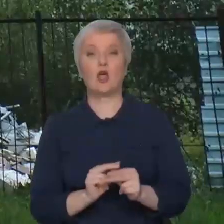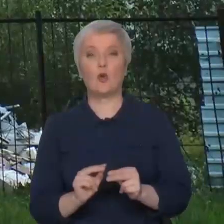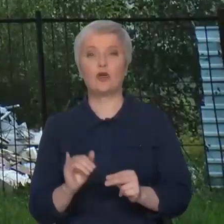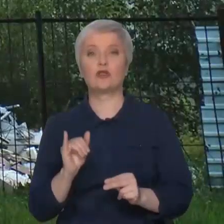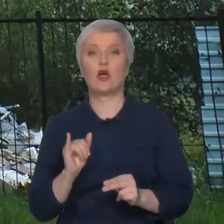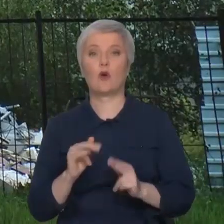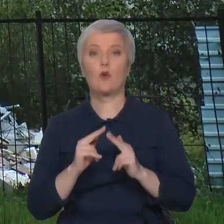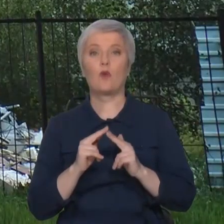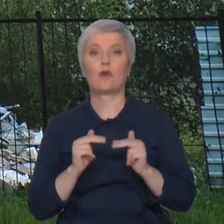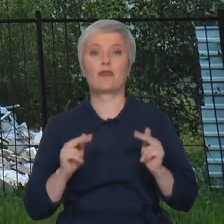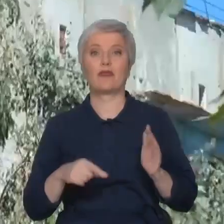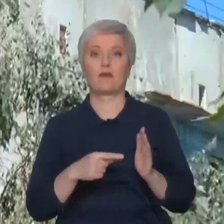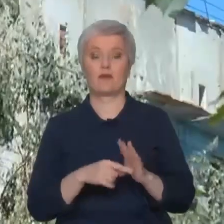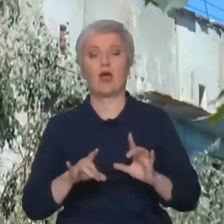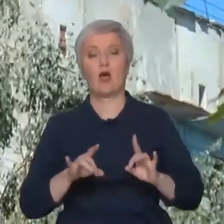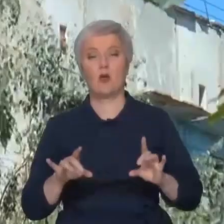переживає останні події.